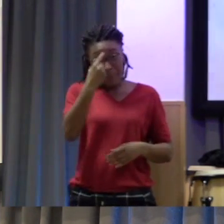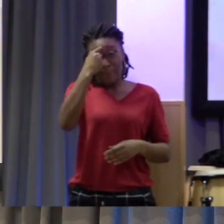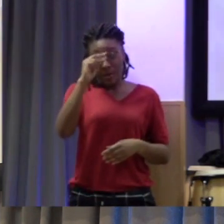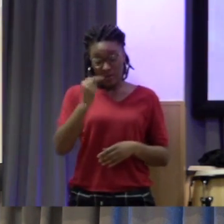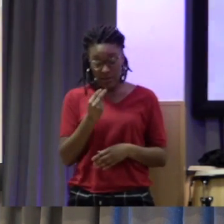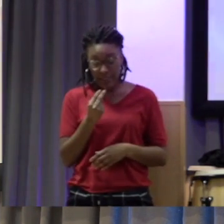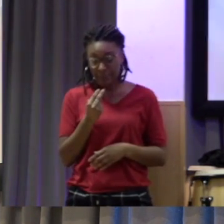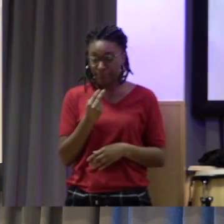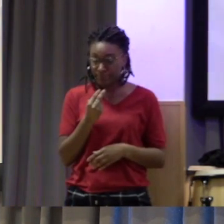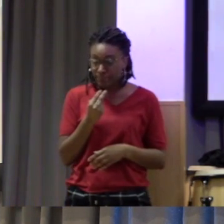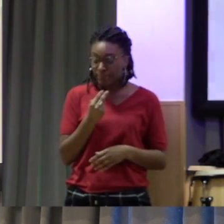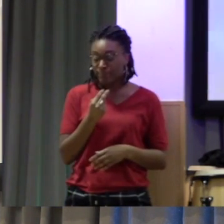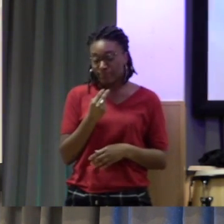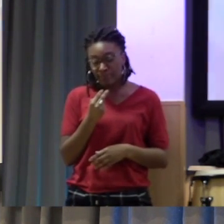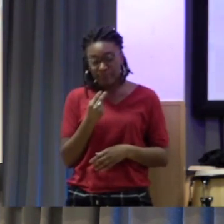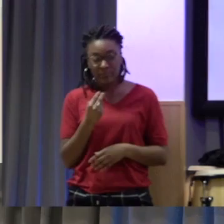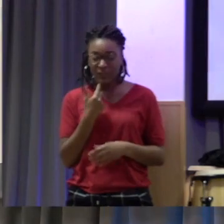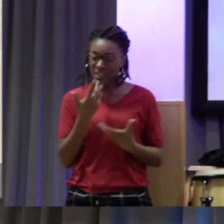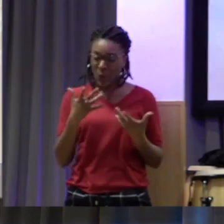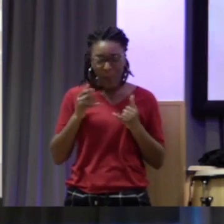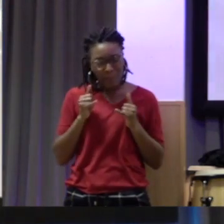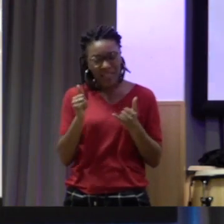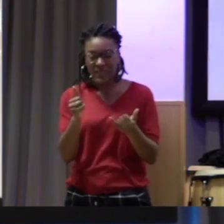dois entendre par persévérer.